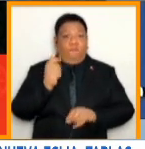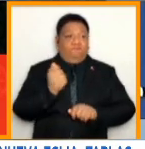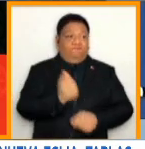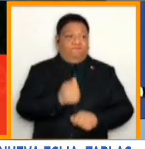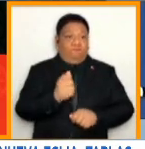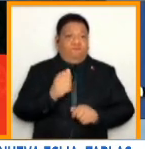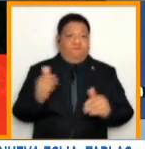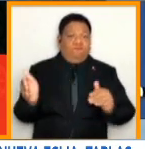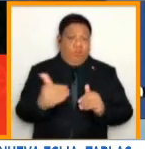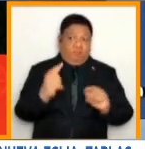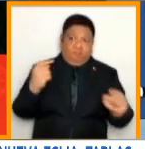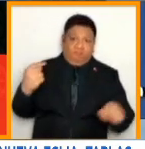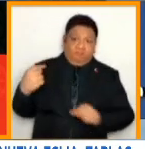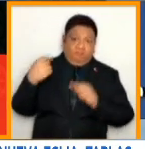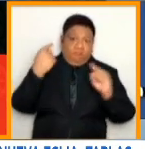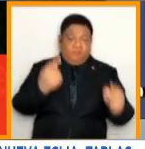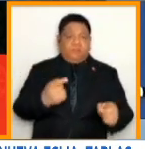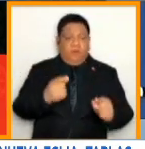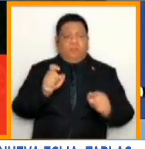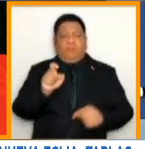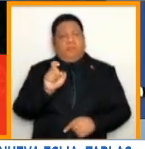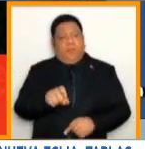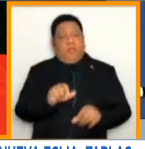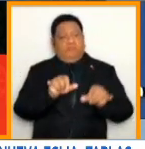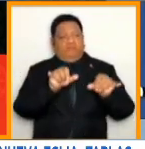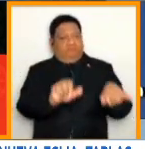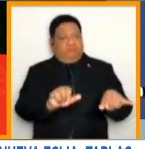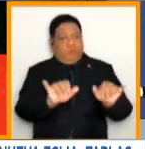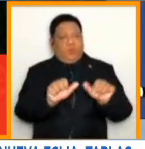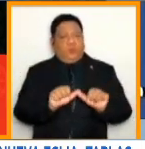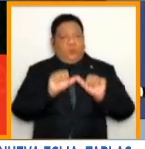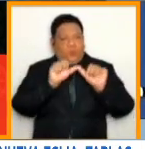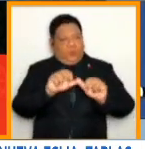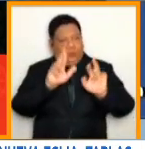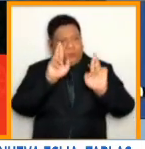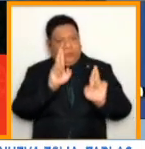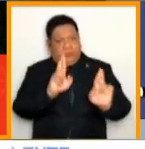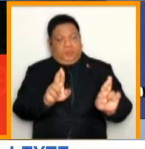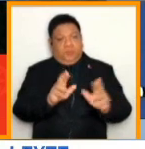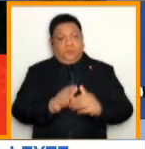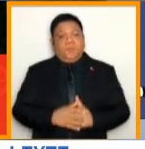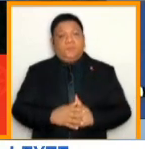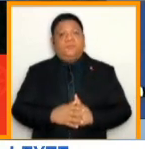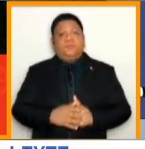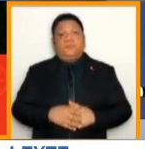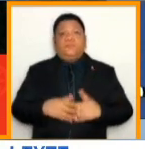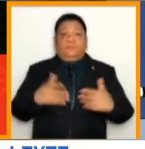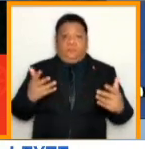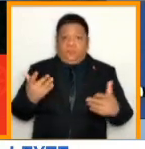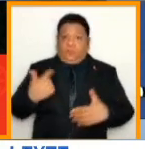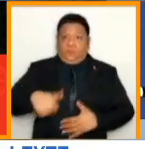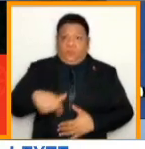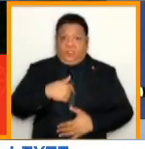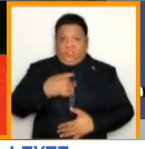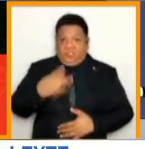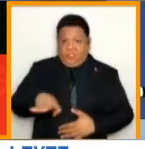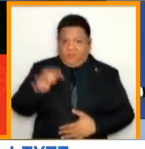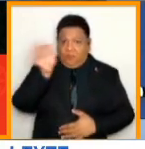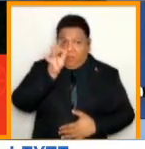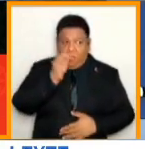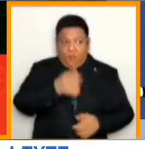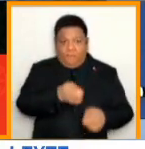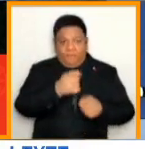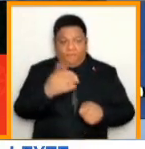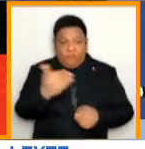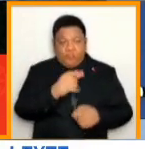immemorial, dapat patuloy na respetuhin. At therefore, hindi lang po Pilipino nangingisda dyan, pati mga Chino, mga